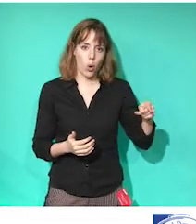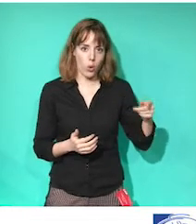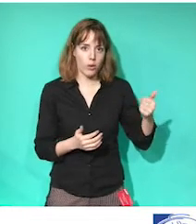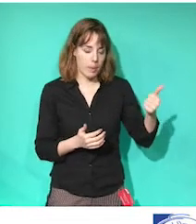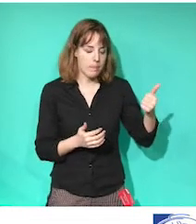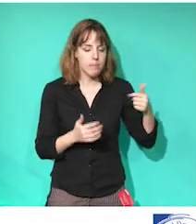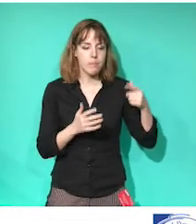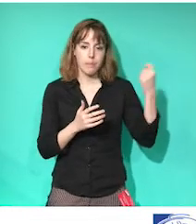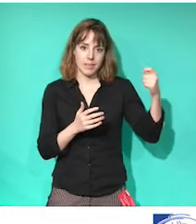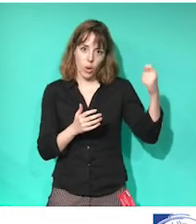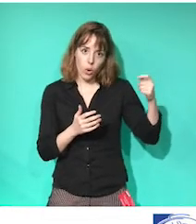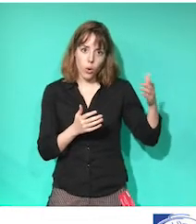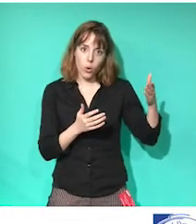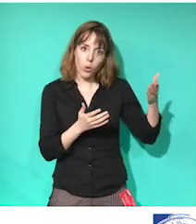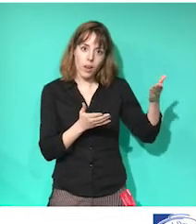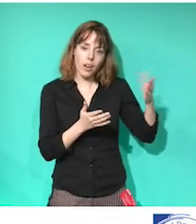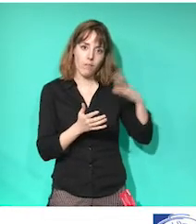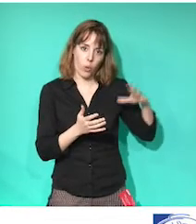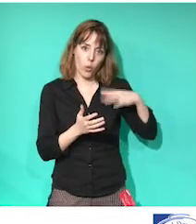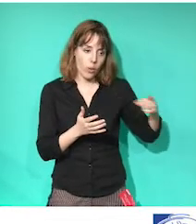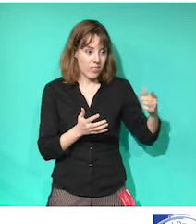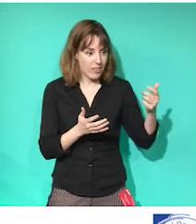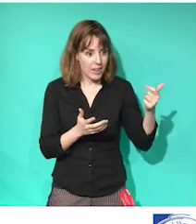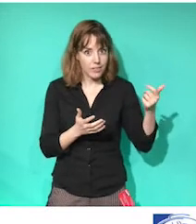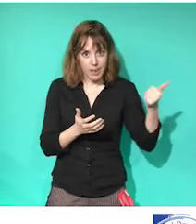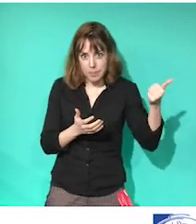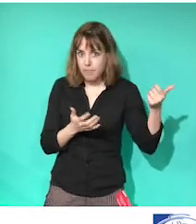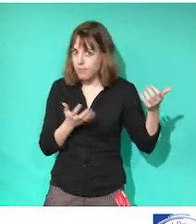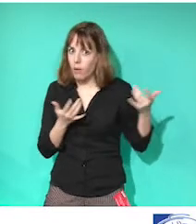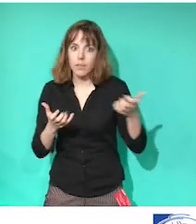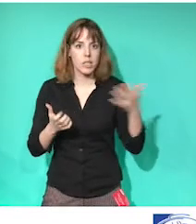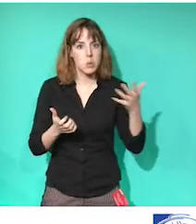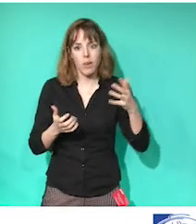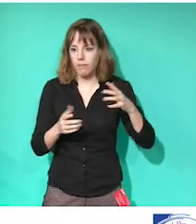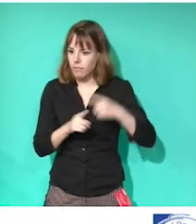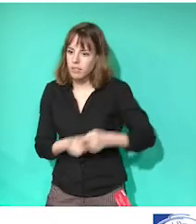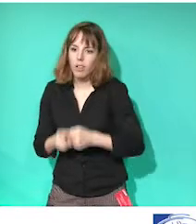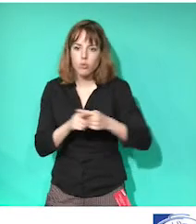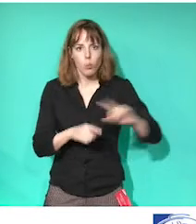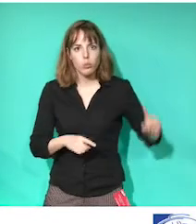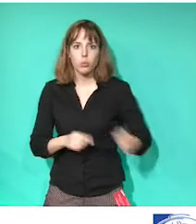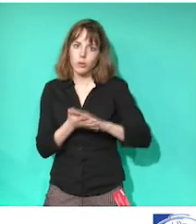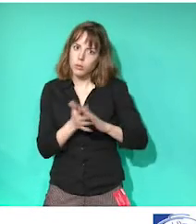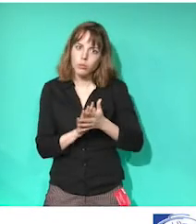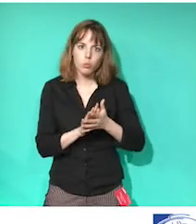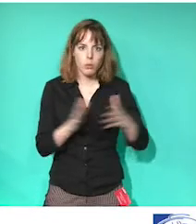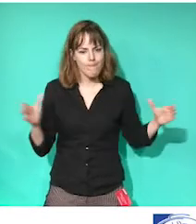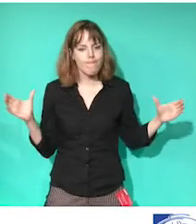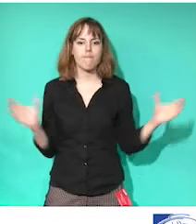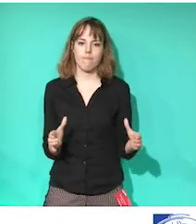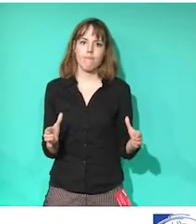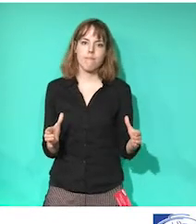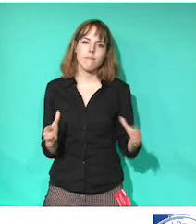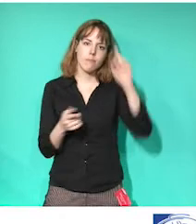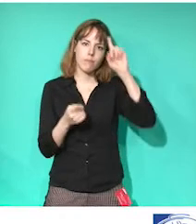de 2014 à 2016, car elle souhaite que se crée une fédération de toutes les associations qui œuvrent pour l'égalité femmes-hommes